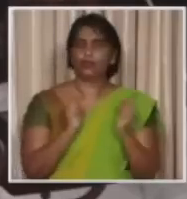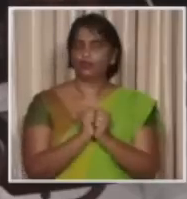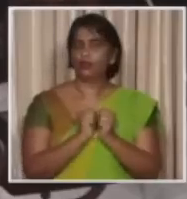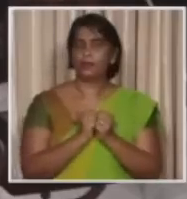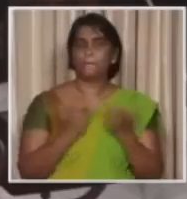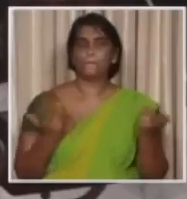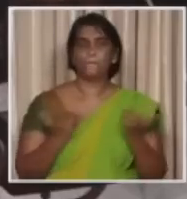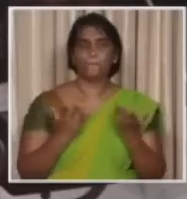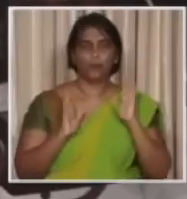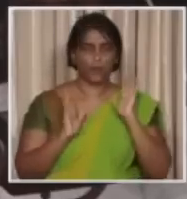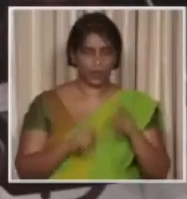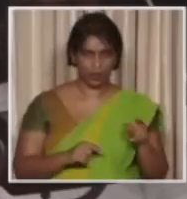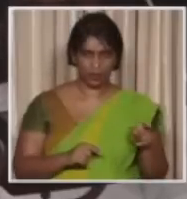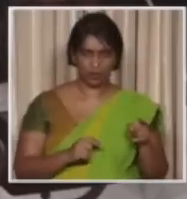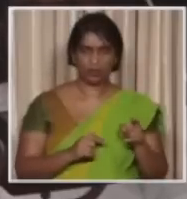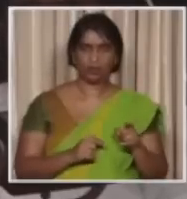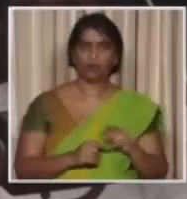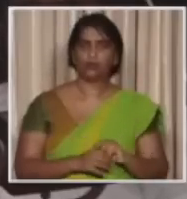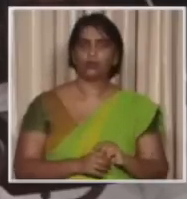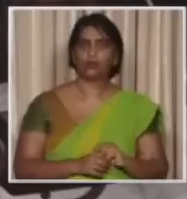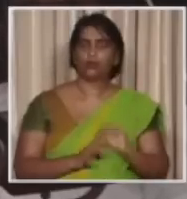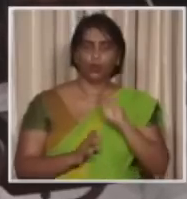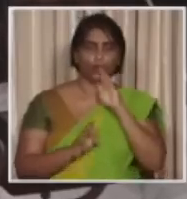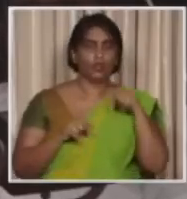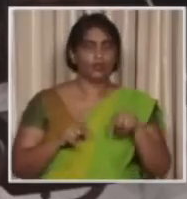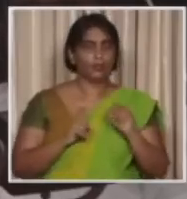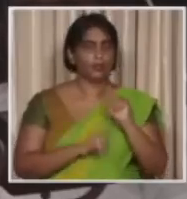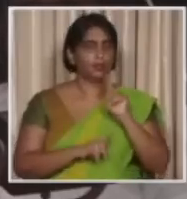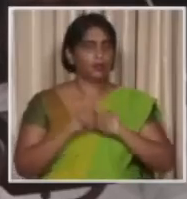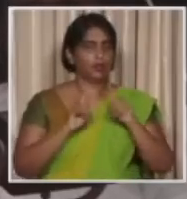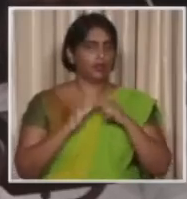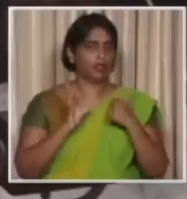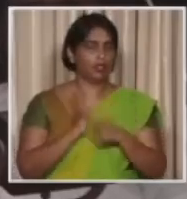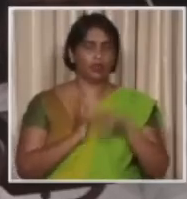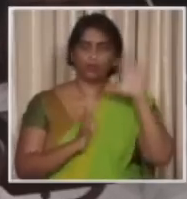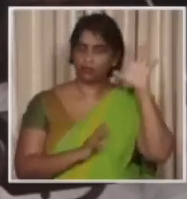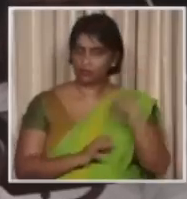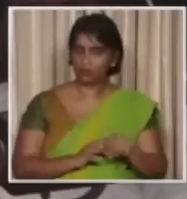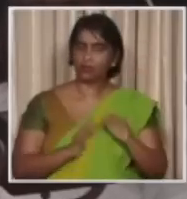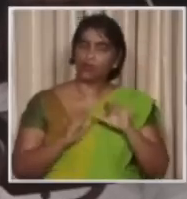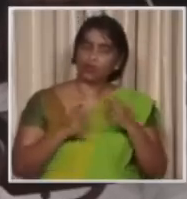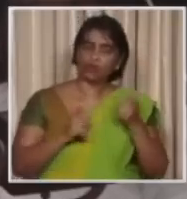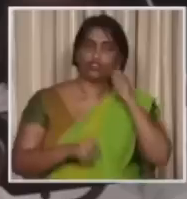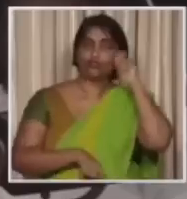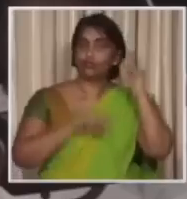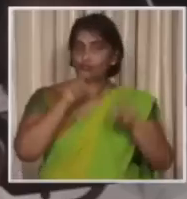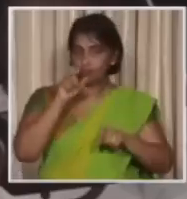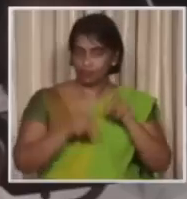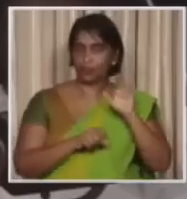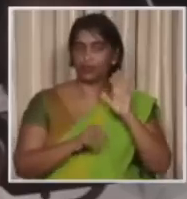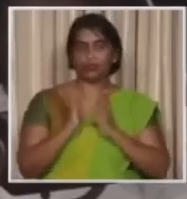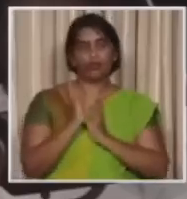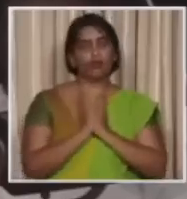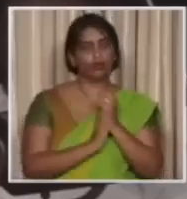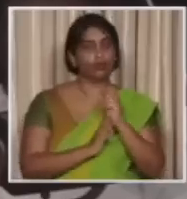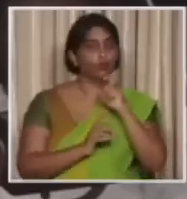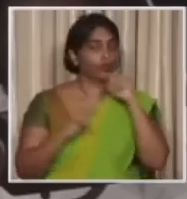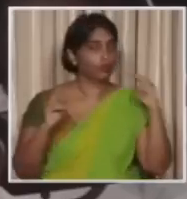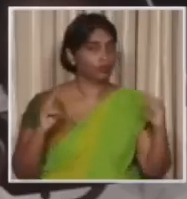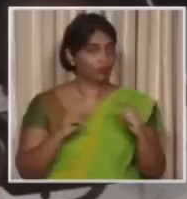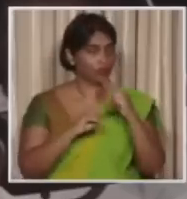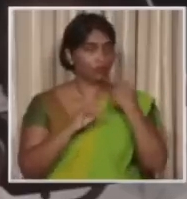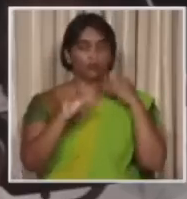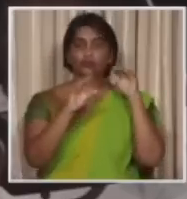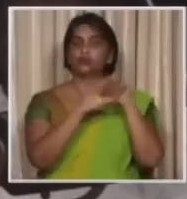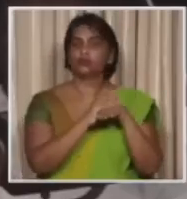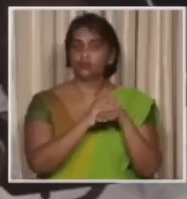බැරි තත්ත්වයක් ඇති වෙනවා. දැන් පාර්ලිමේන්තුවට පනතක් ගෙනාම ඕනෑම පුරවැසියෙකුට තියෙනවා අයිතිය ශ්‍රේෂ්ඨාධිකරණයට